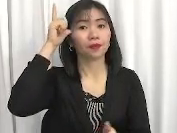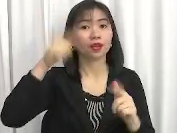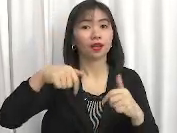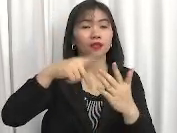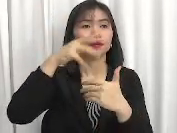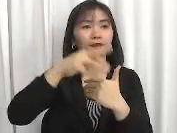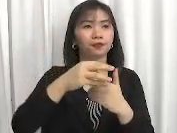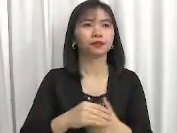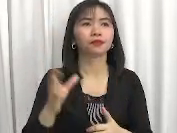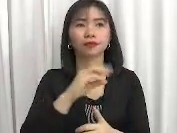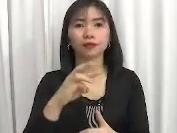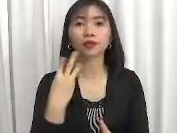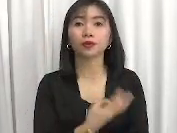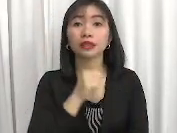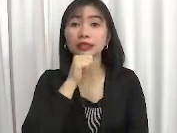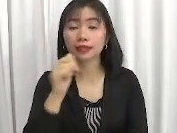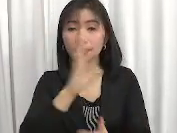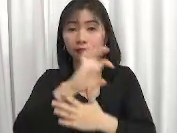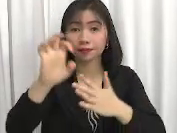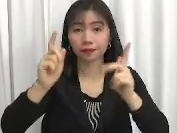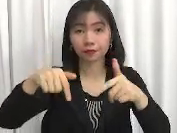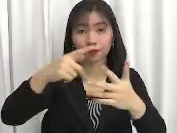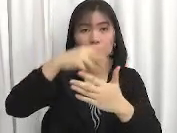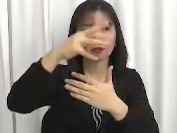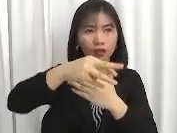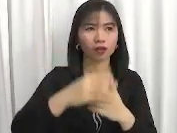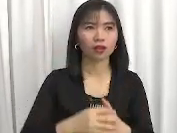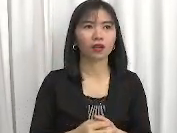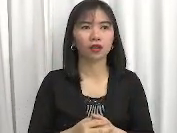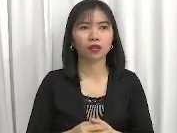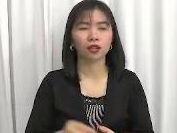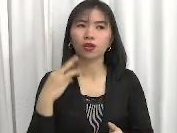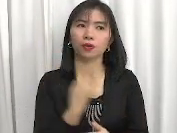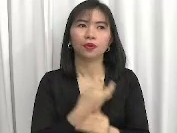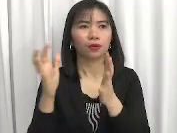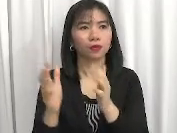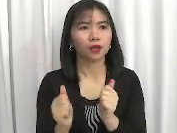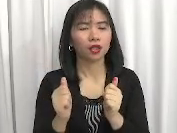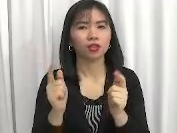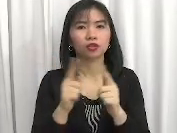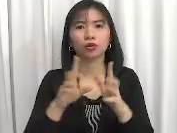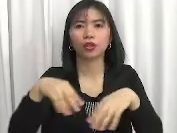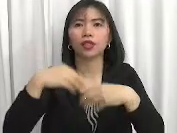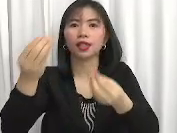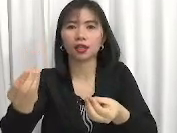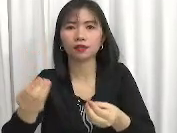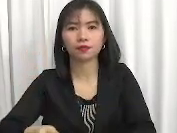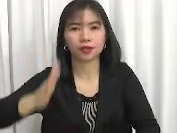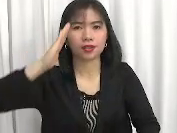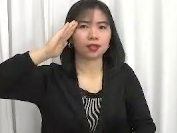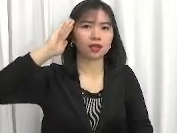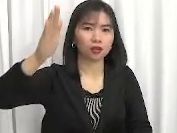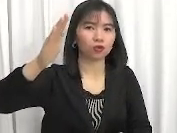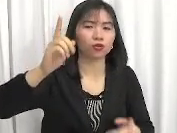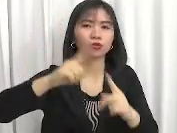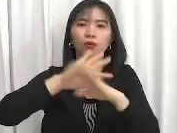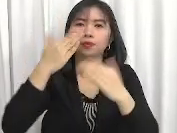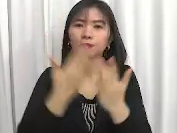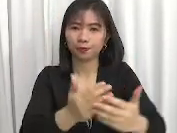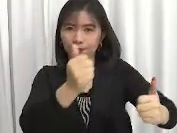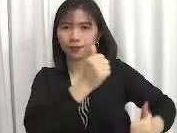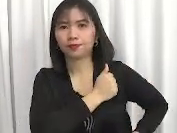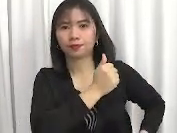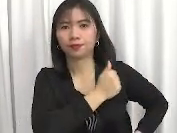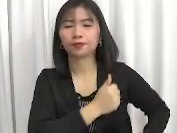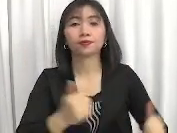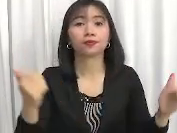ayaw po naming tapusin ang programang ito kung nais po naming magbigay pugay sa ating mga frontliners. Alam